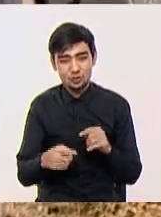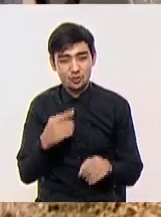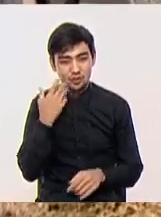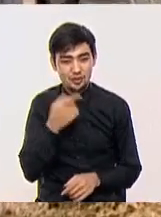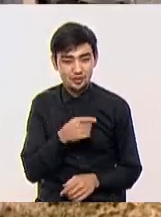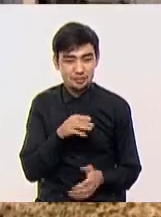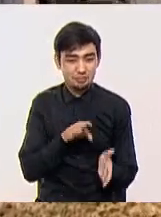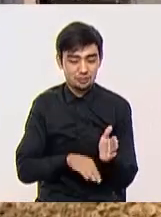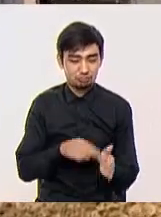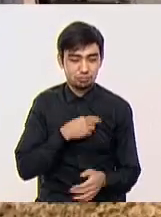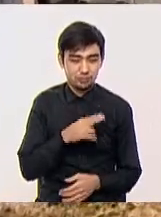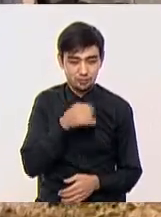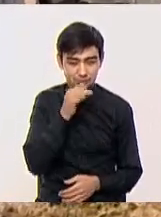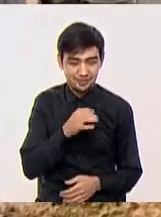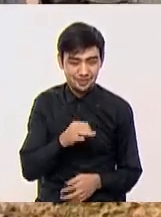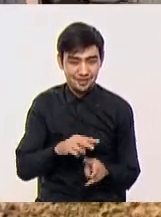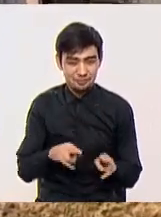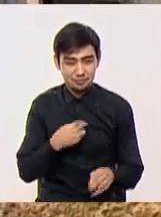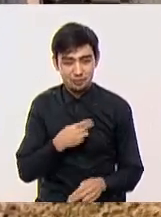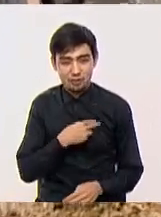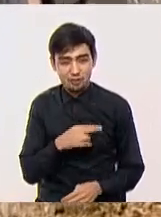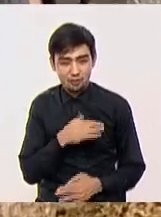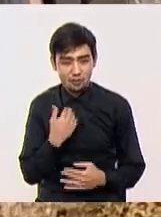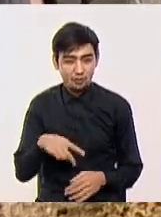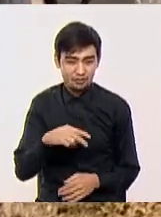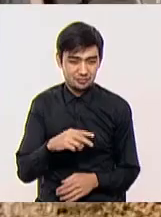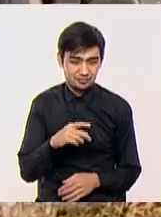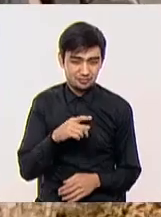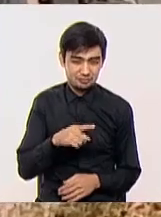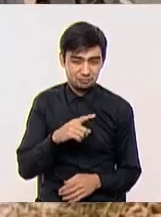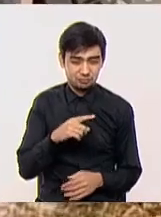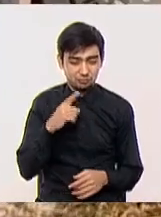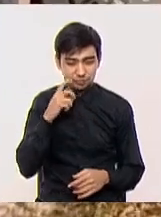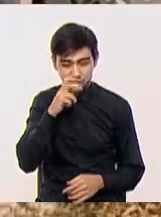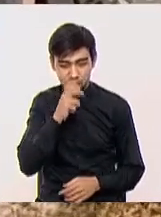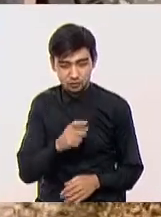ты бессмертная. Я бы не хотела быть бессмертной, потому что это все-таки как-то бессмысленно,